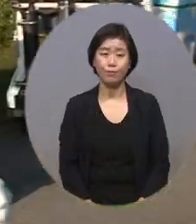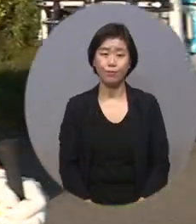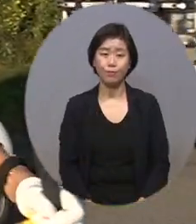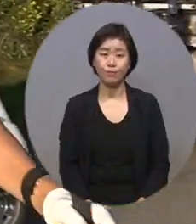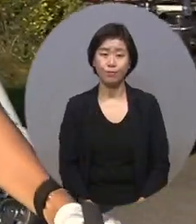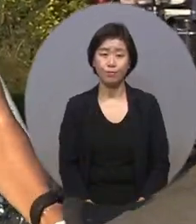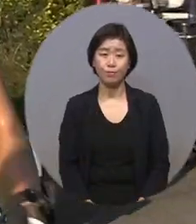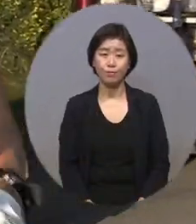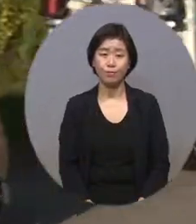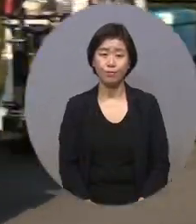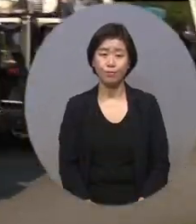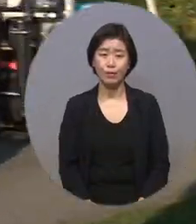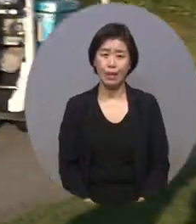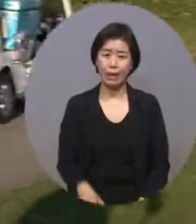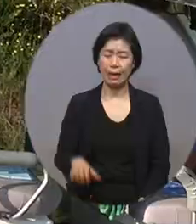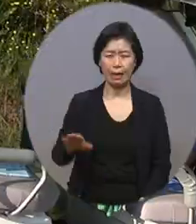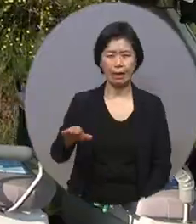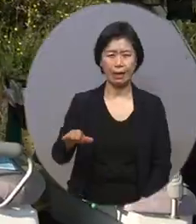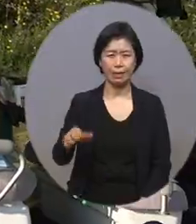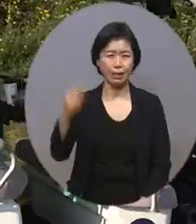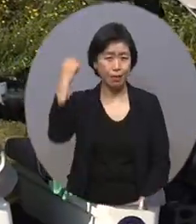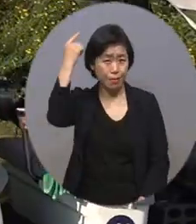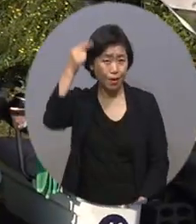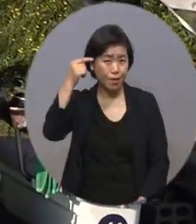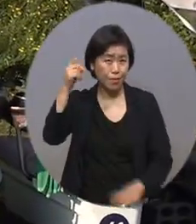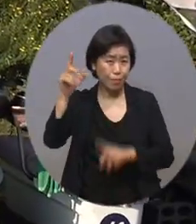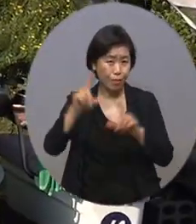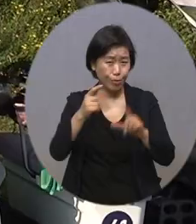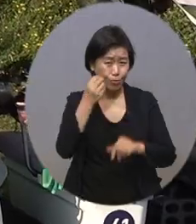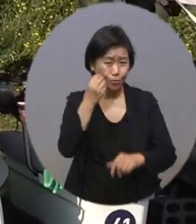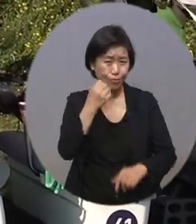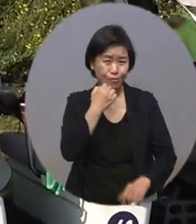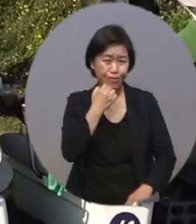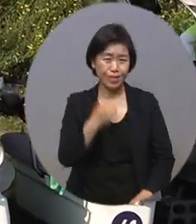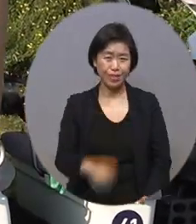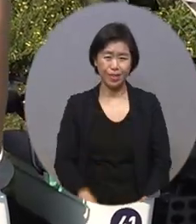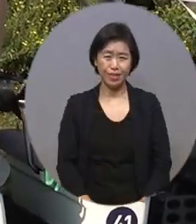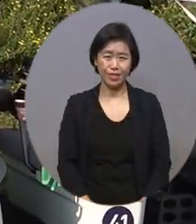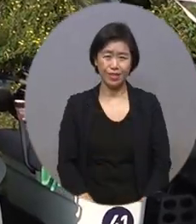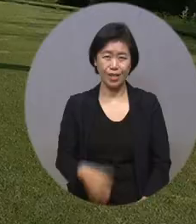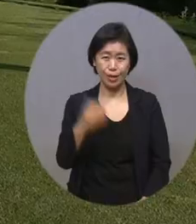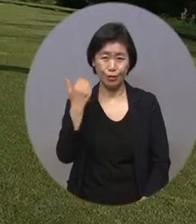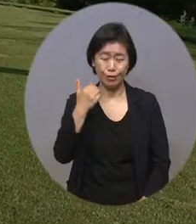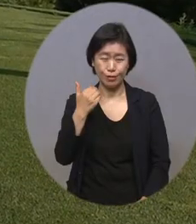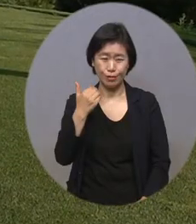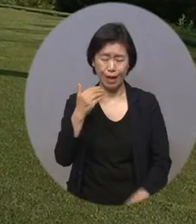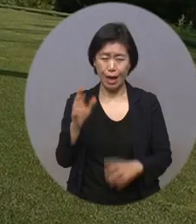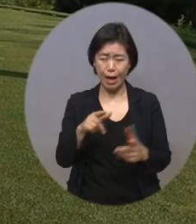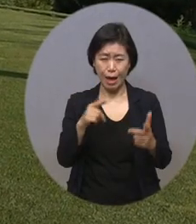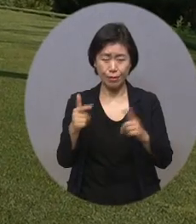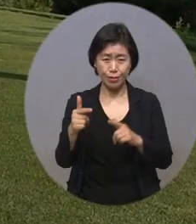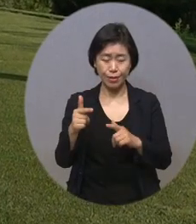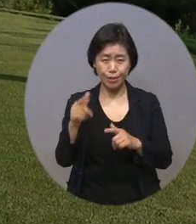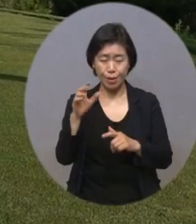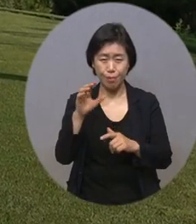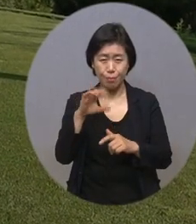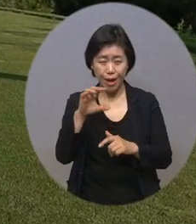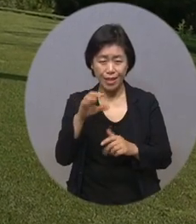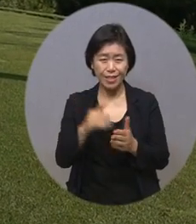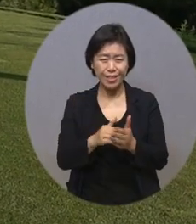굿샷! 굿샷! 굿샷! 굿샷! 굿샷! 굿샷! 굿샷! 굿샷! 굿샷! 굿샷! 굿샷! 굿샷! 굿샷! 굿샷! 굿샷! 굿샷! 굿샷! 굿샷! 굿샷! 굿샷! 굿샷! 굿샷! 굿샷! 굿샷! 굿샷!